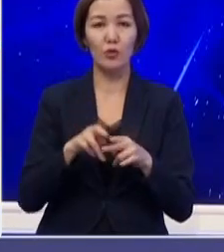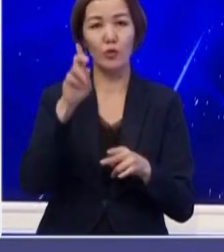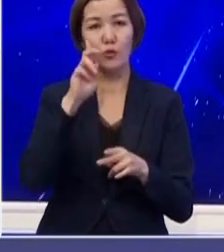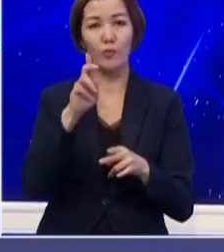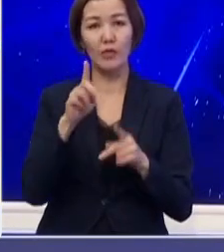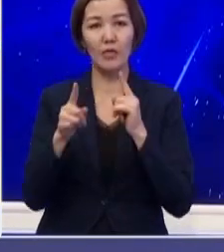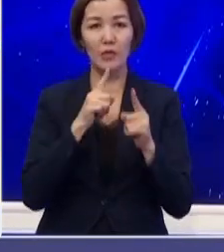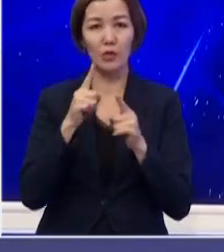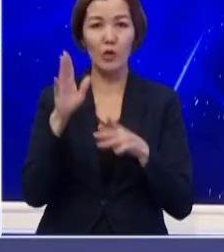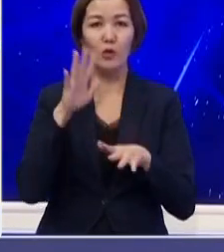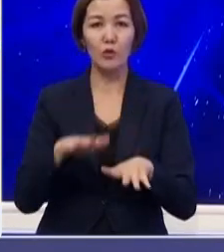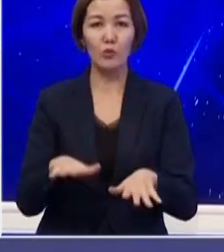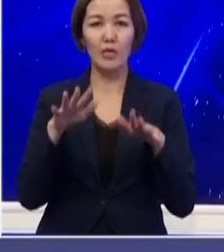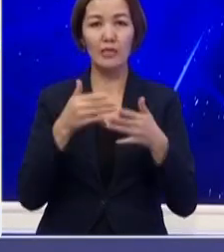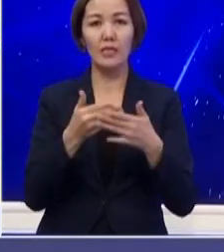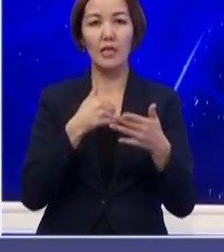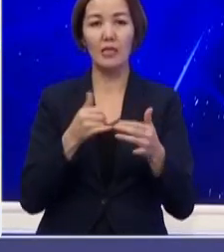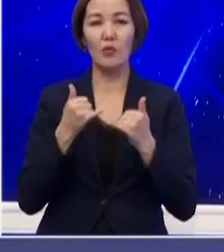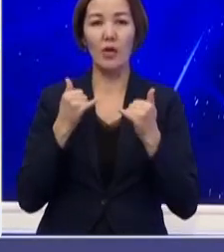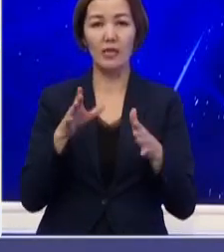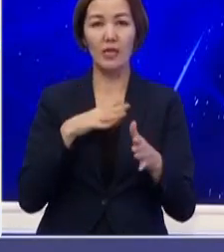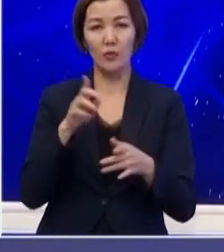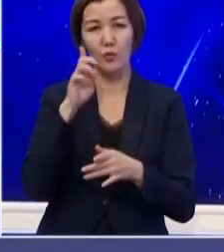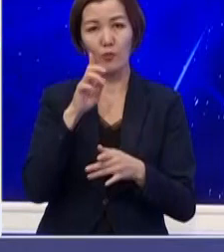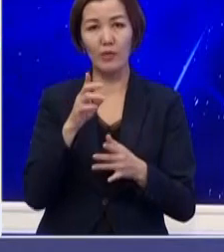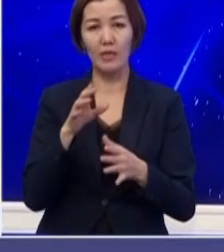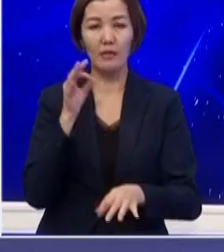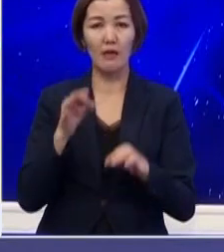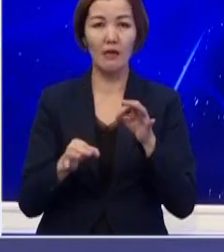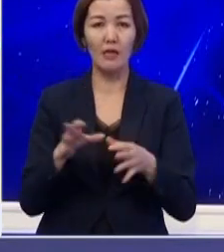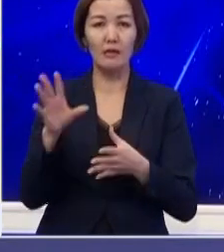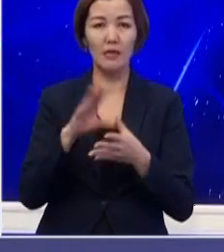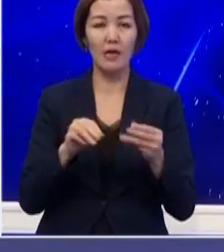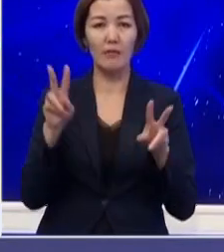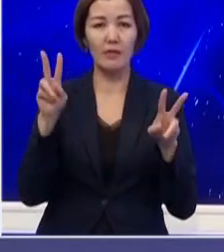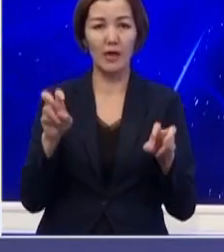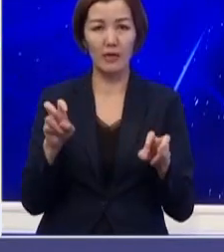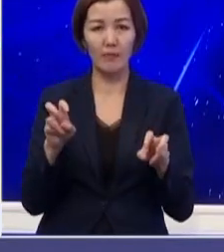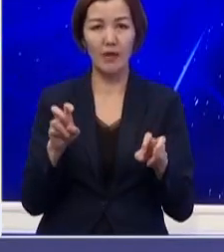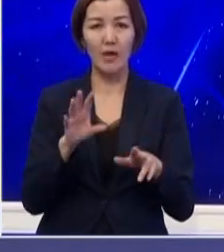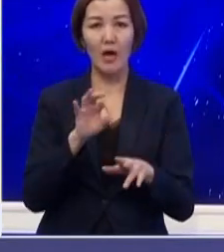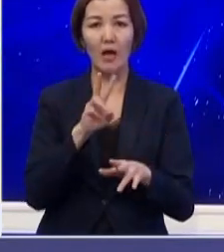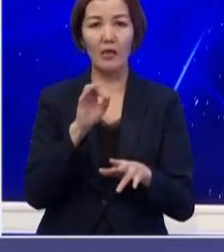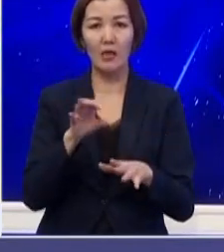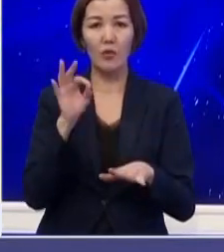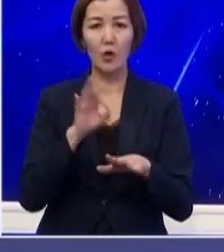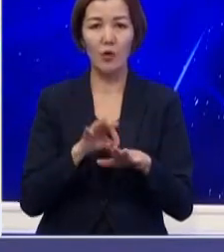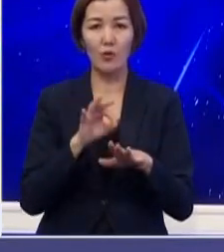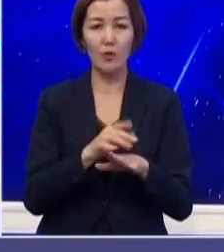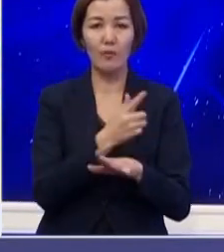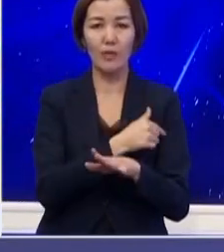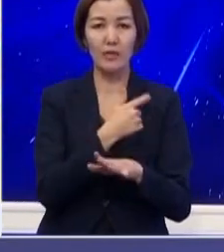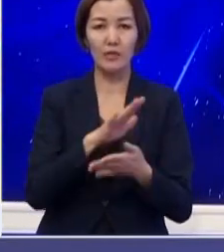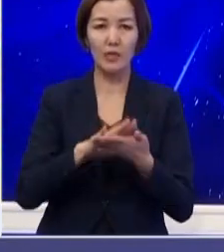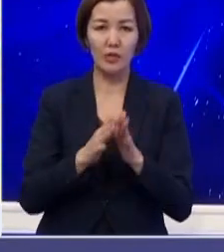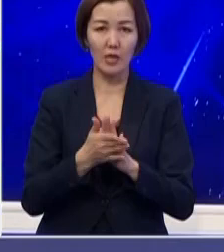Сондықтан үкіметтің кезекті отырысы су тасқынның алдын алуға арналды. Үкіметте талқыланған тағы бір өзекті мәселе онкологиялық дерт пен